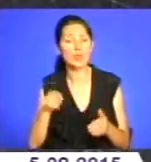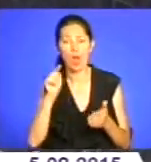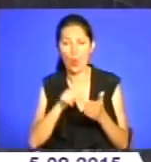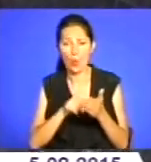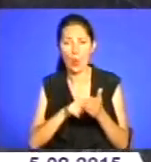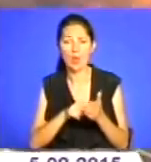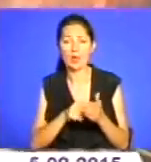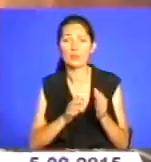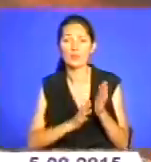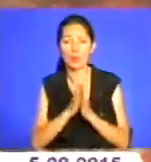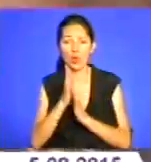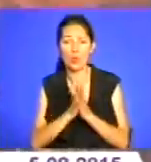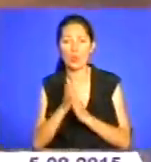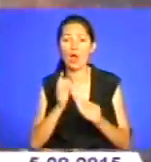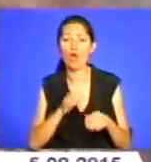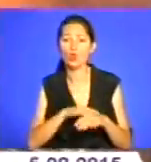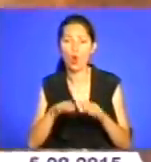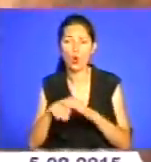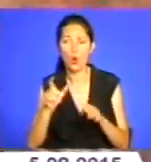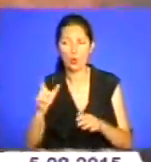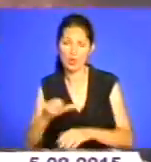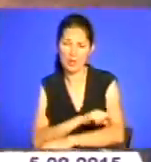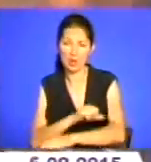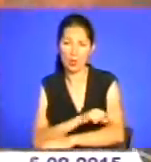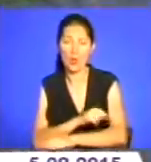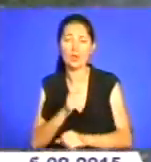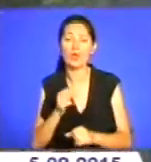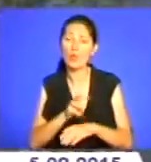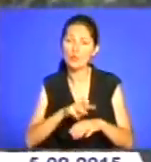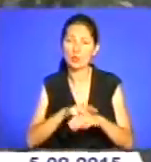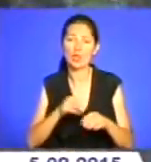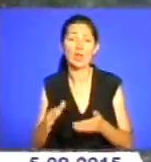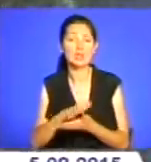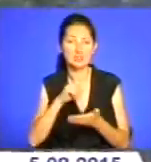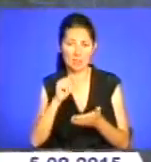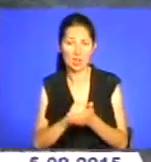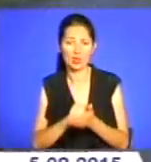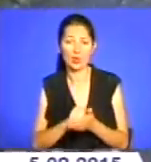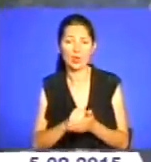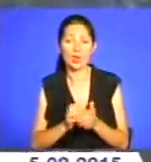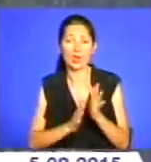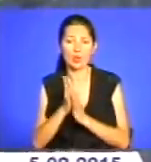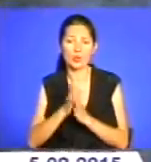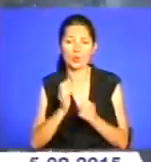рук наркозалежних, міліціонери та працівники Служби безпеки знищують самосіви. Робота і надалі триває.